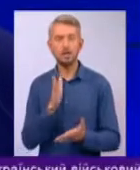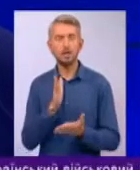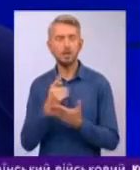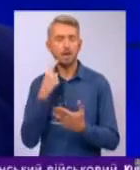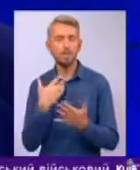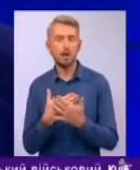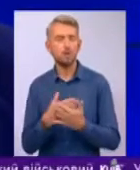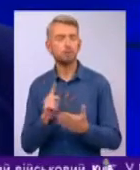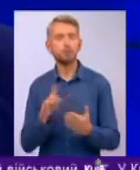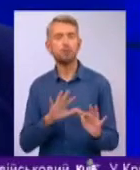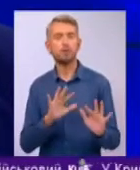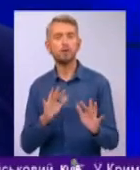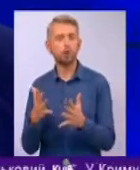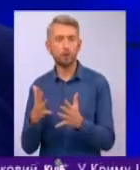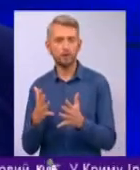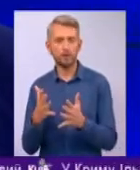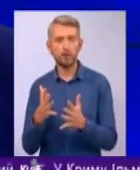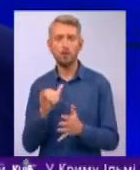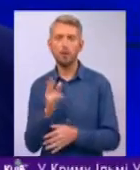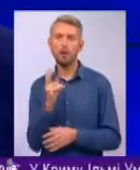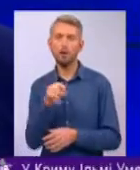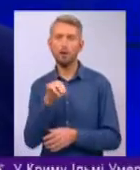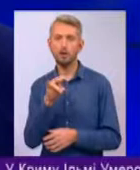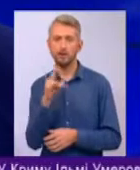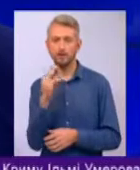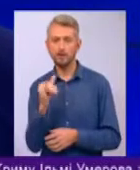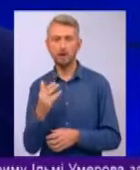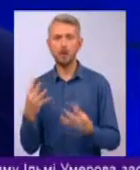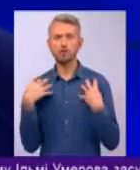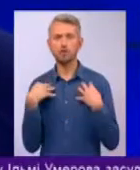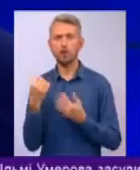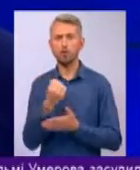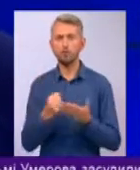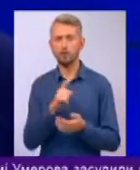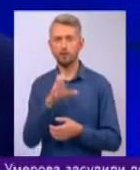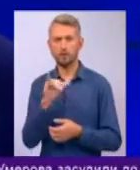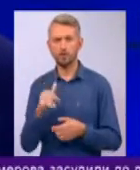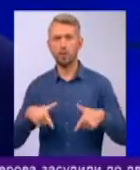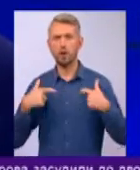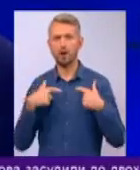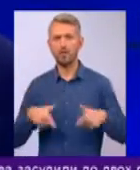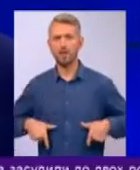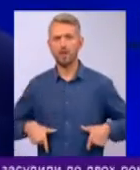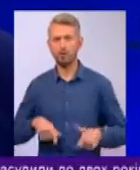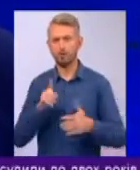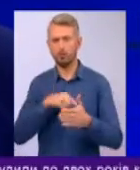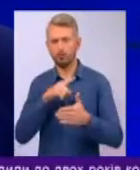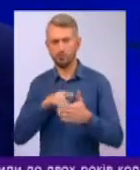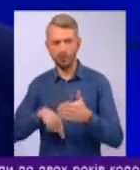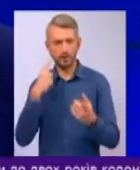версія, що ж відбулося, власне, у Калинівці. Начальник озброєння ЗСУ генерал-майор Микола Шевцов спростував інформацію